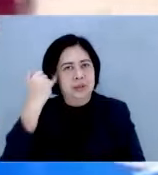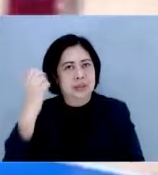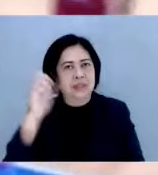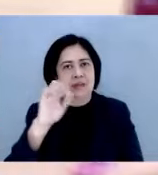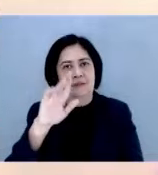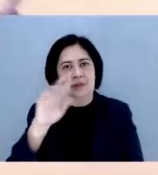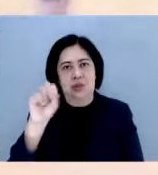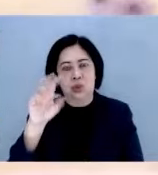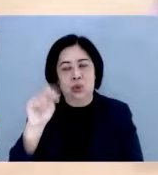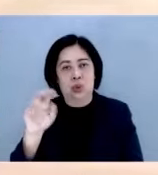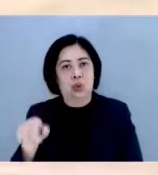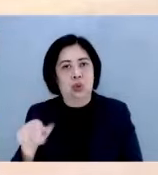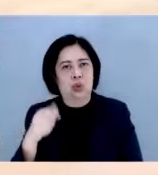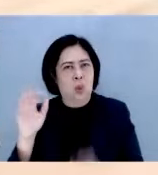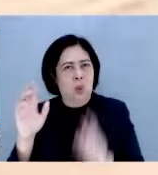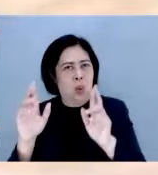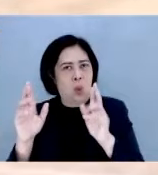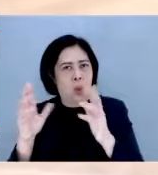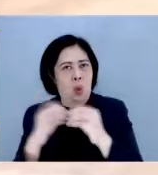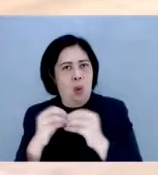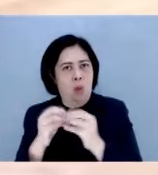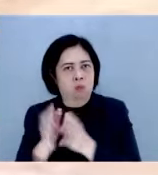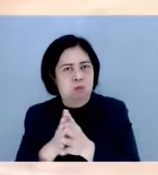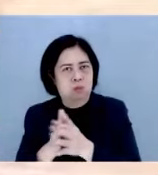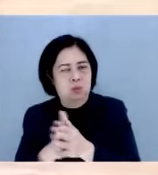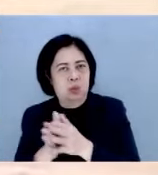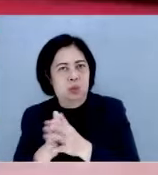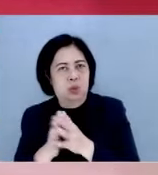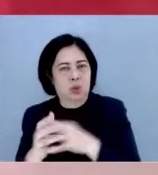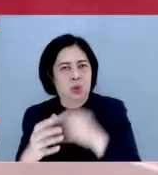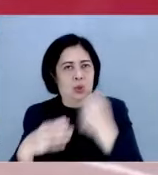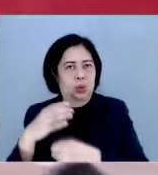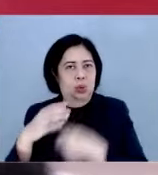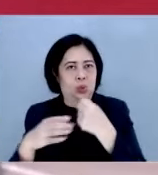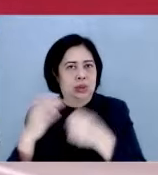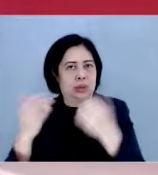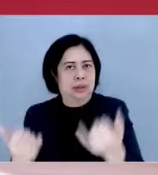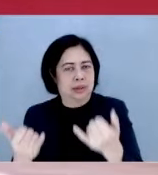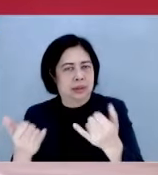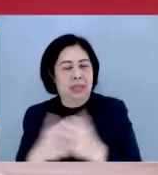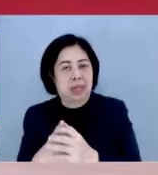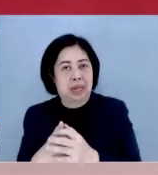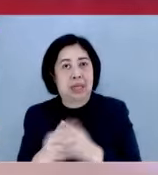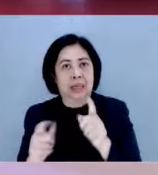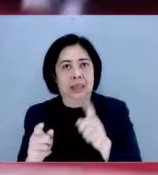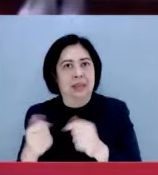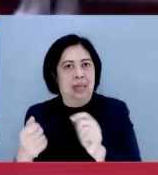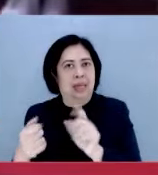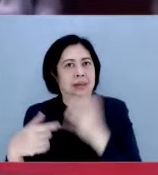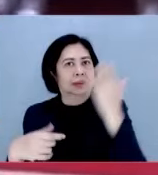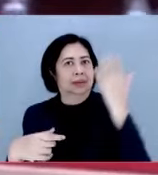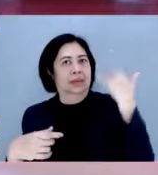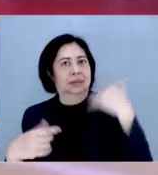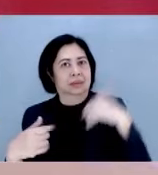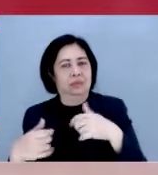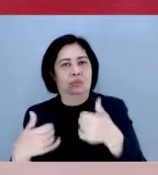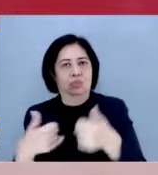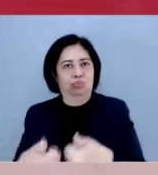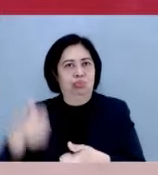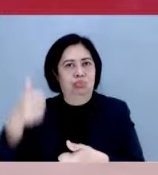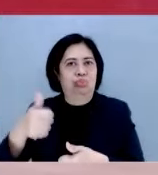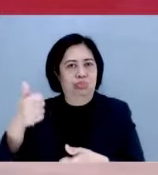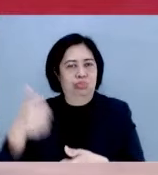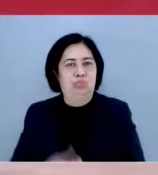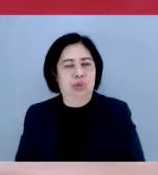naman, umaasang mas gagana na ang shooting touch nila ngayong gabi, lalo dito ang naging bentahe nila sa mga naunang laro.